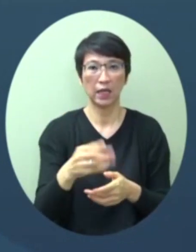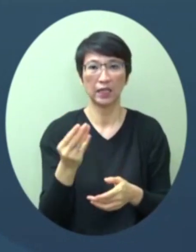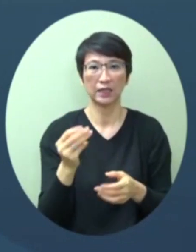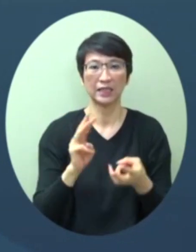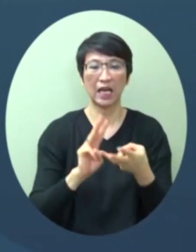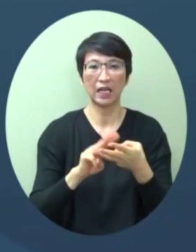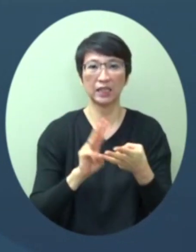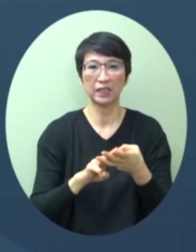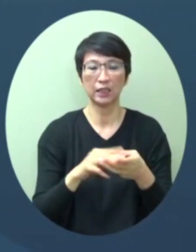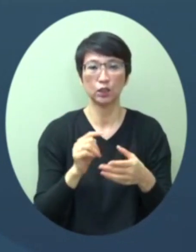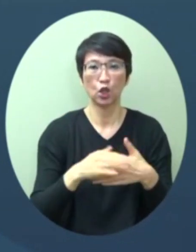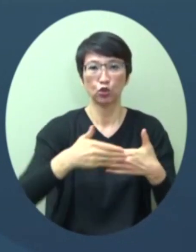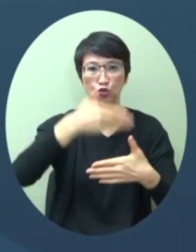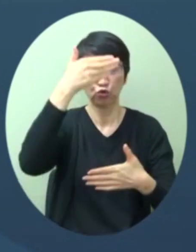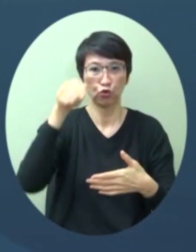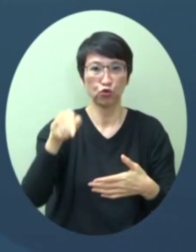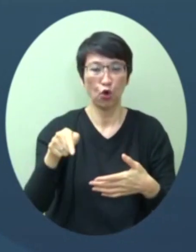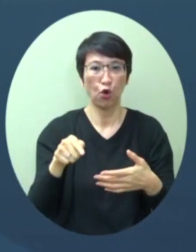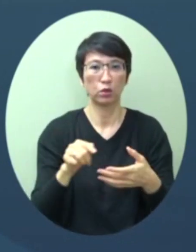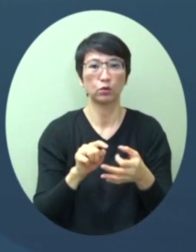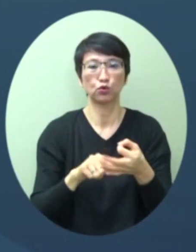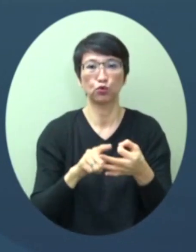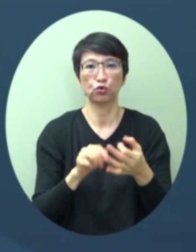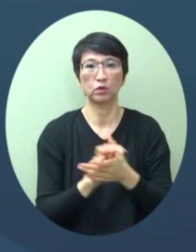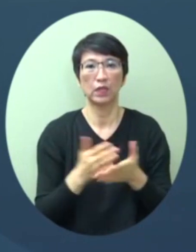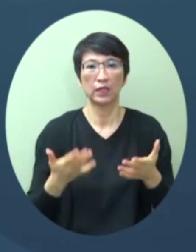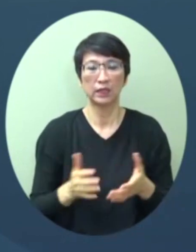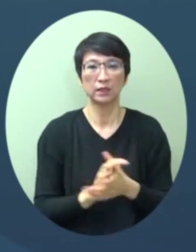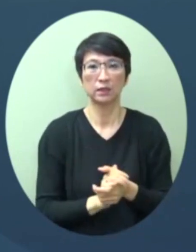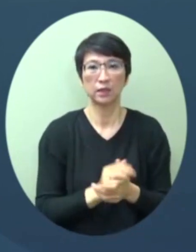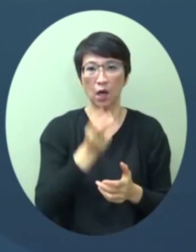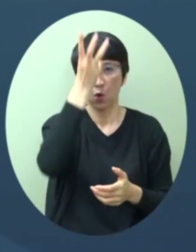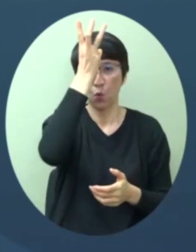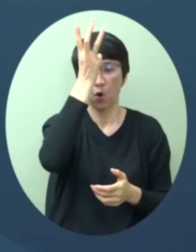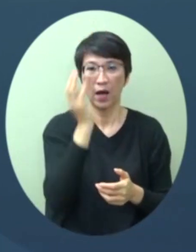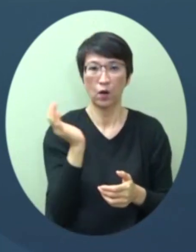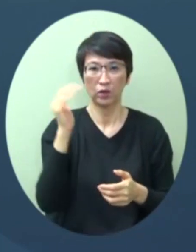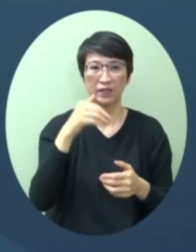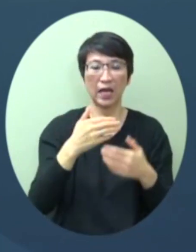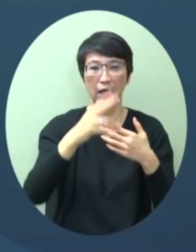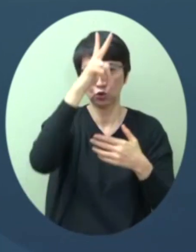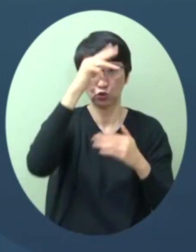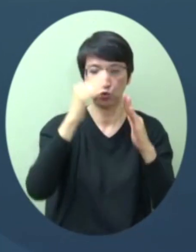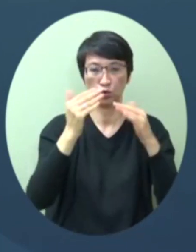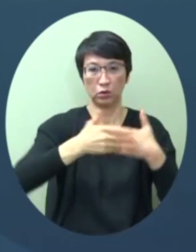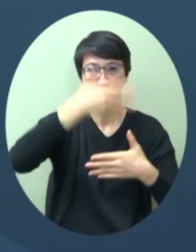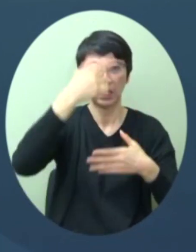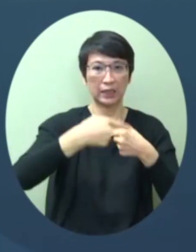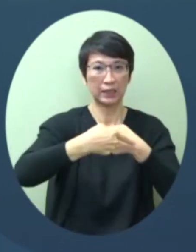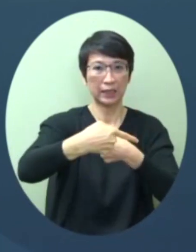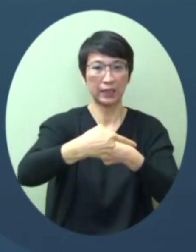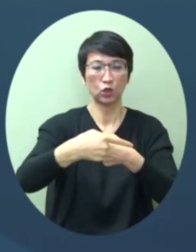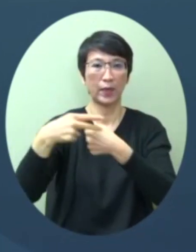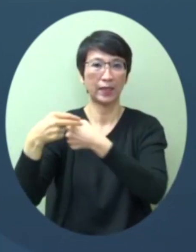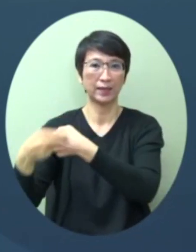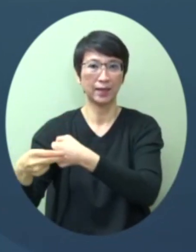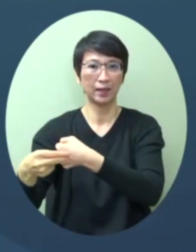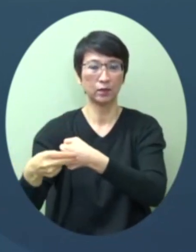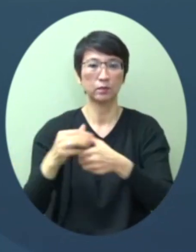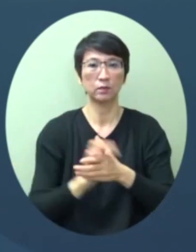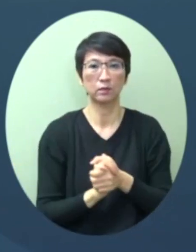现在我们将会用的是王后山村第一座和第七座